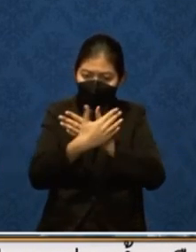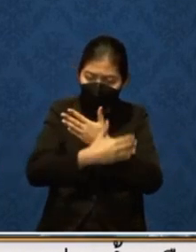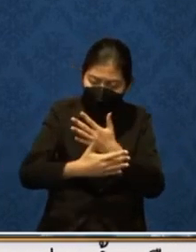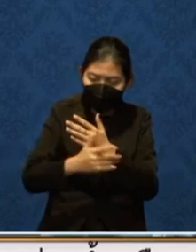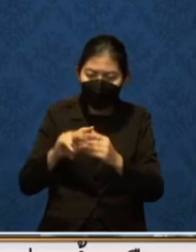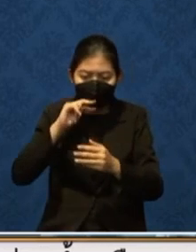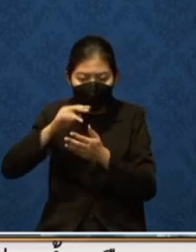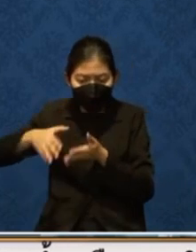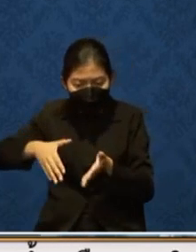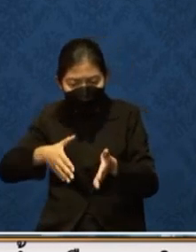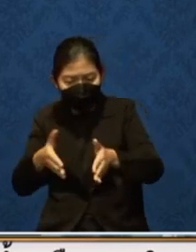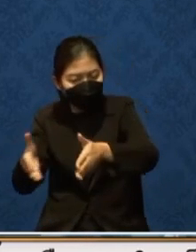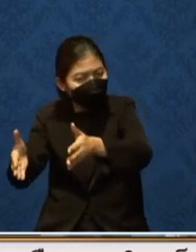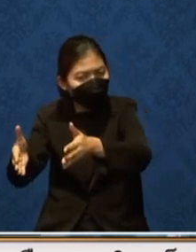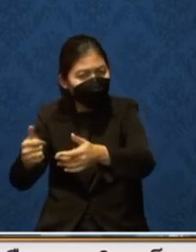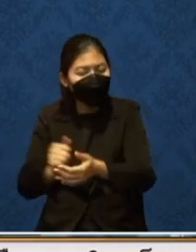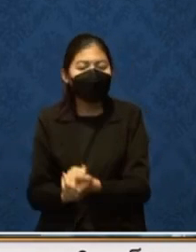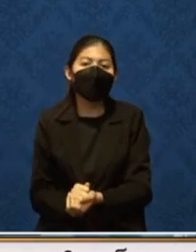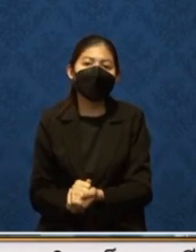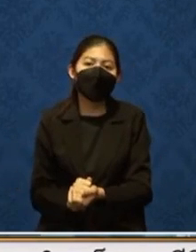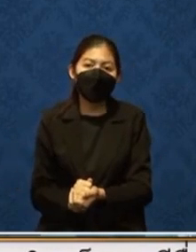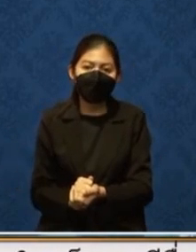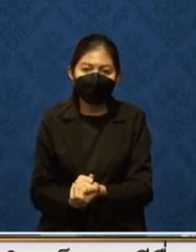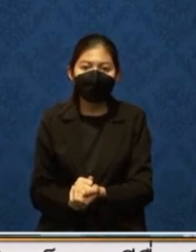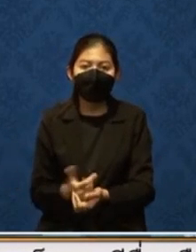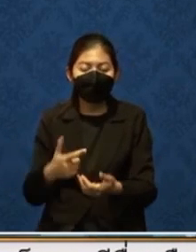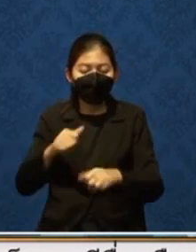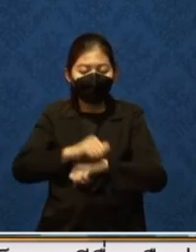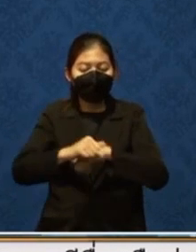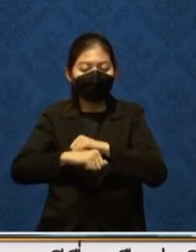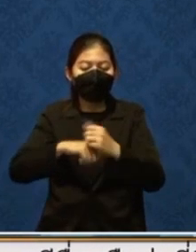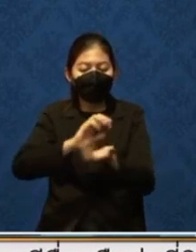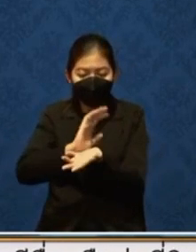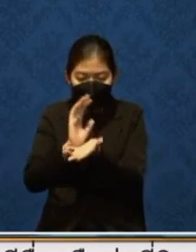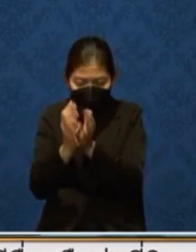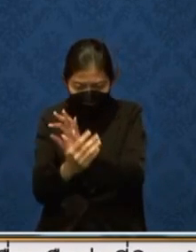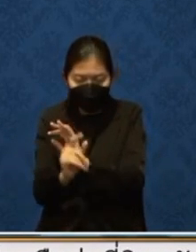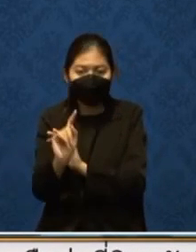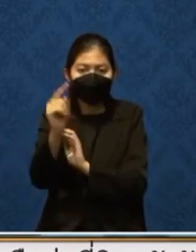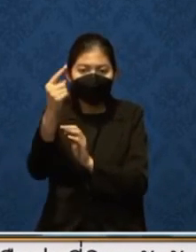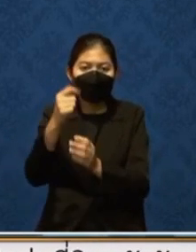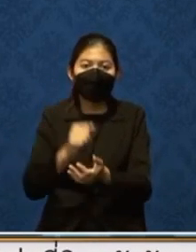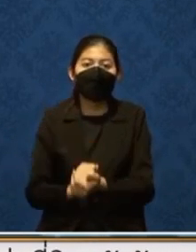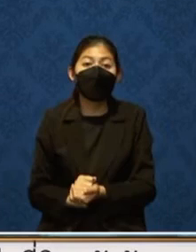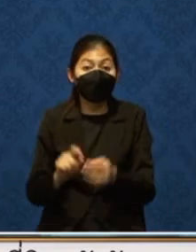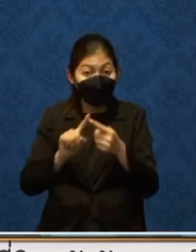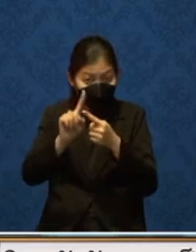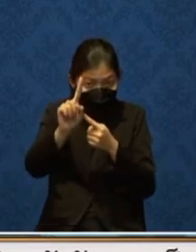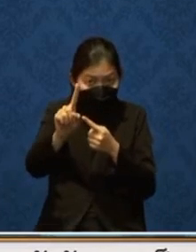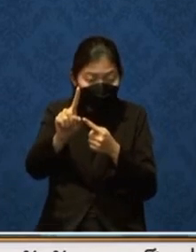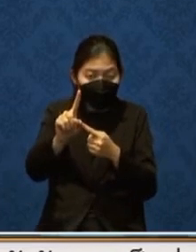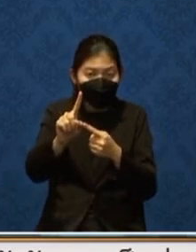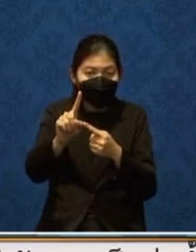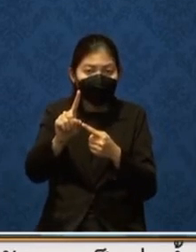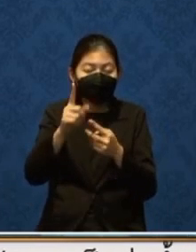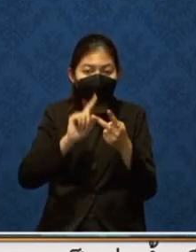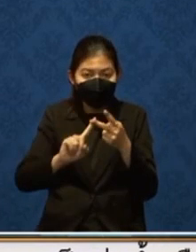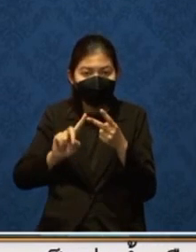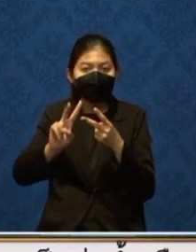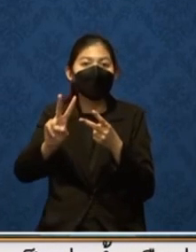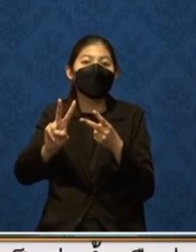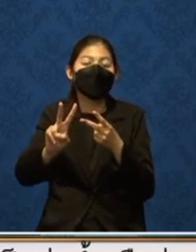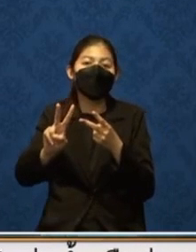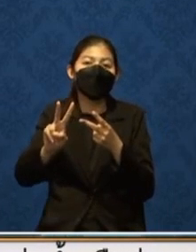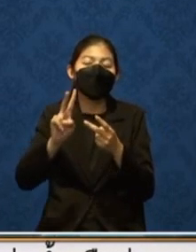ระบายน้ำและทานกเรีกสżeniaว่าเป็การบูรณาการนี่จดาทdensประเดท 1 นะครัประเดที่ 2